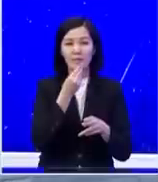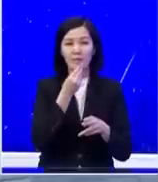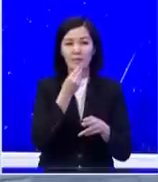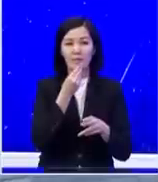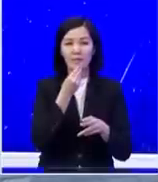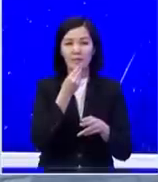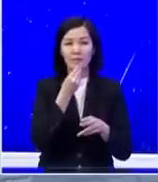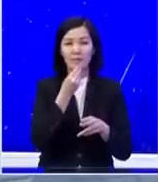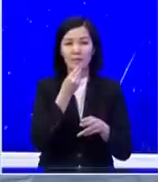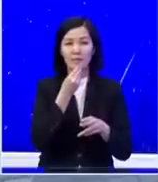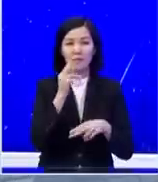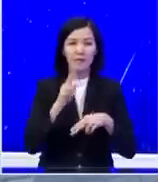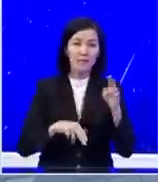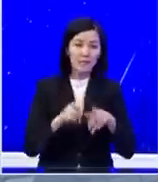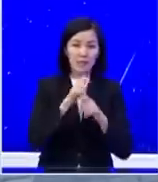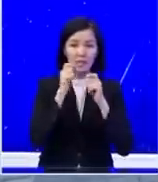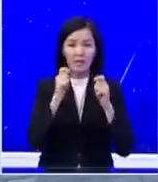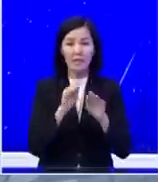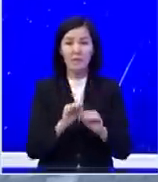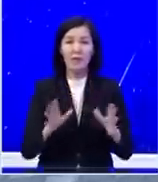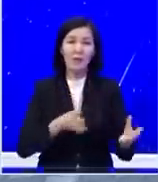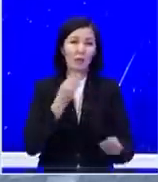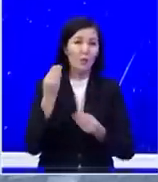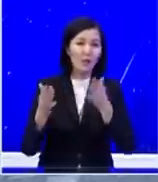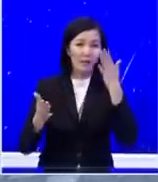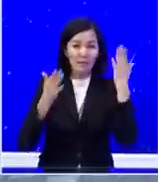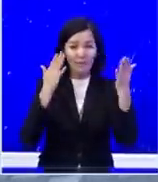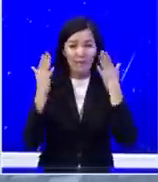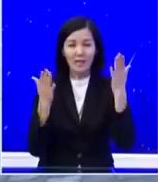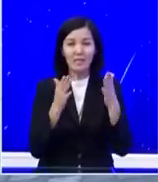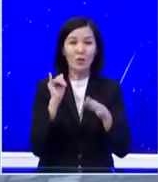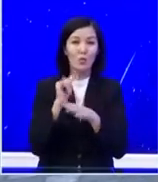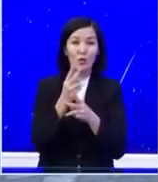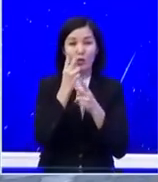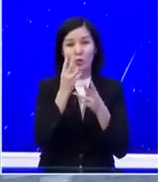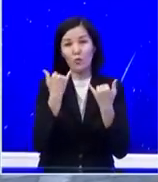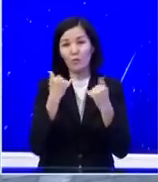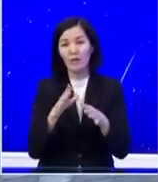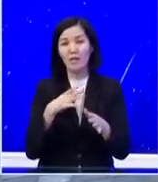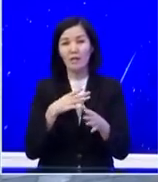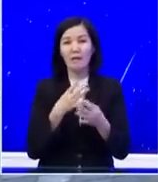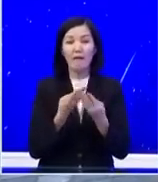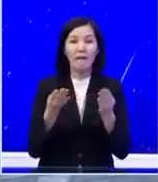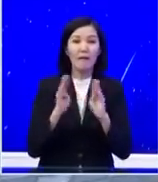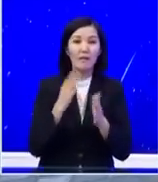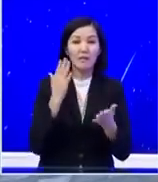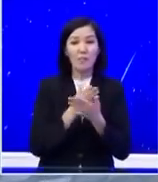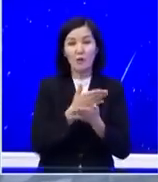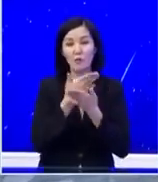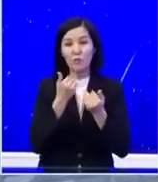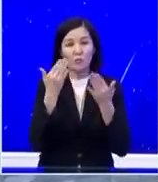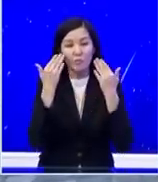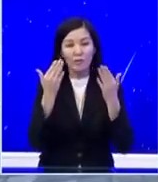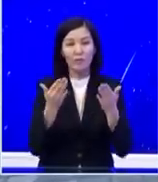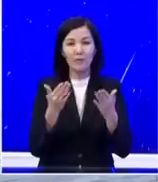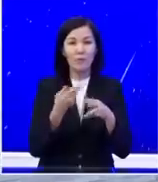көңіл күй сыйлайды балаларға және қонақтарға. Карантиннің бар жоғы да білінбейді.